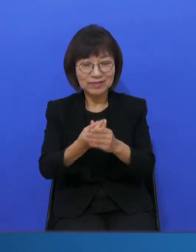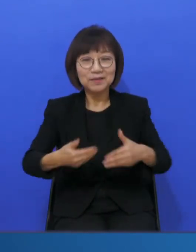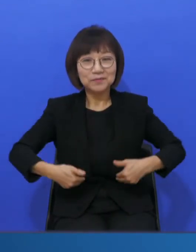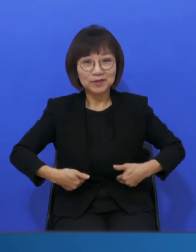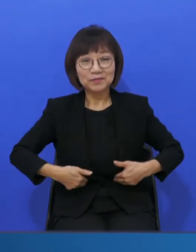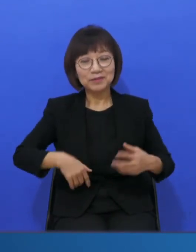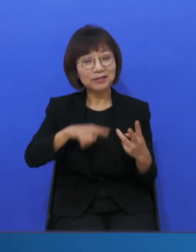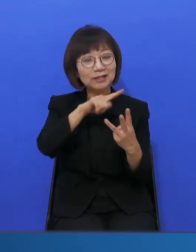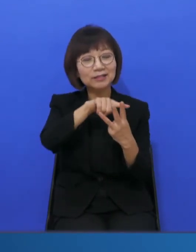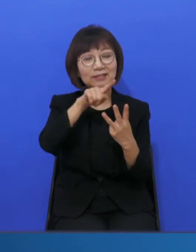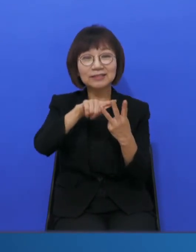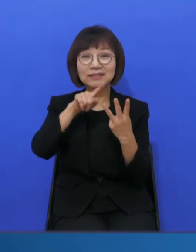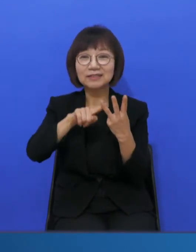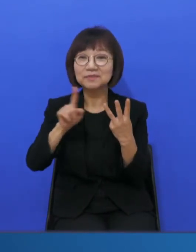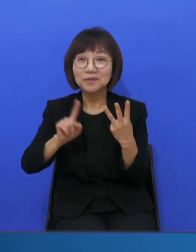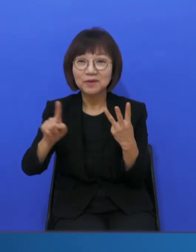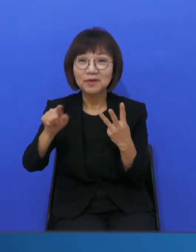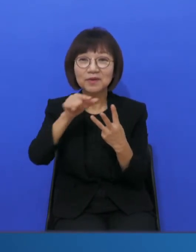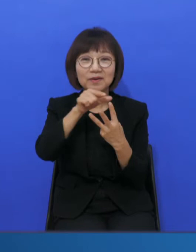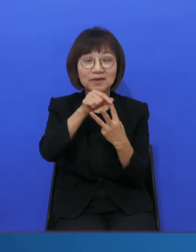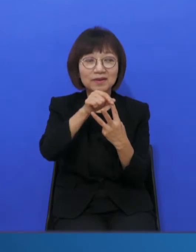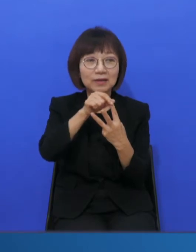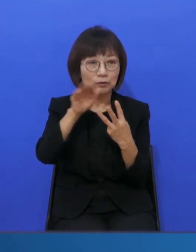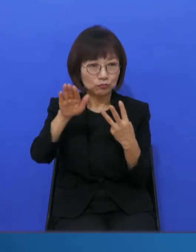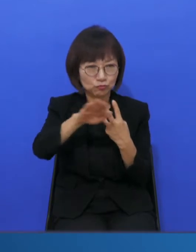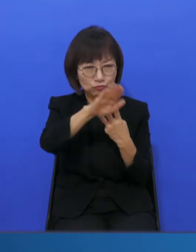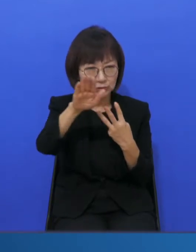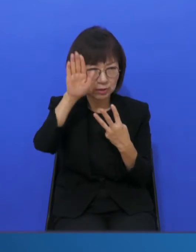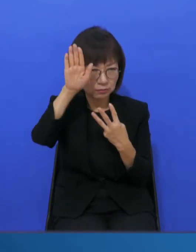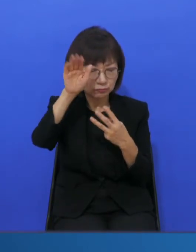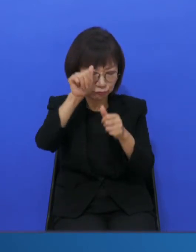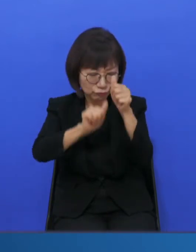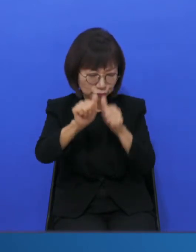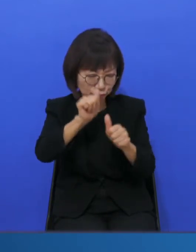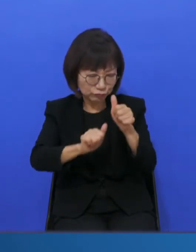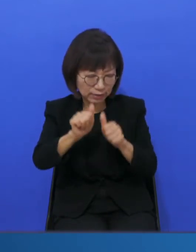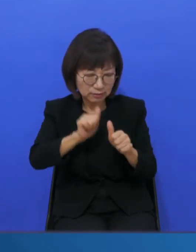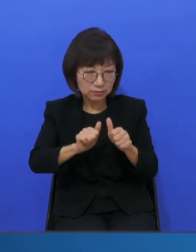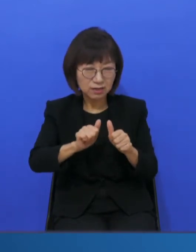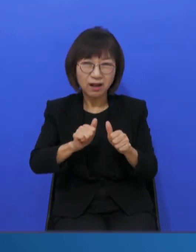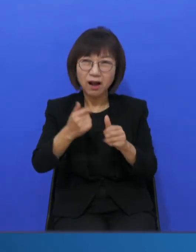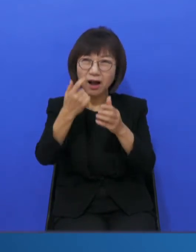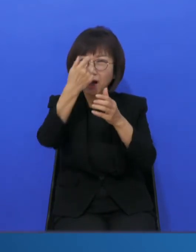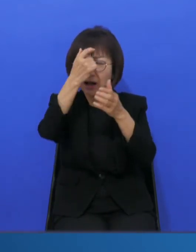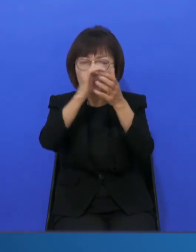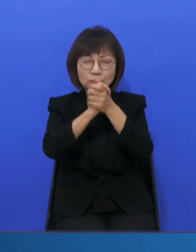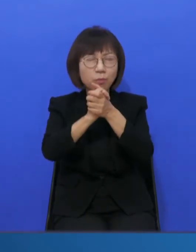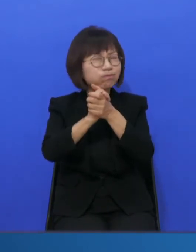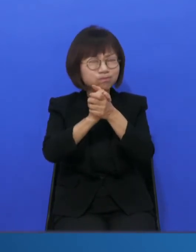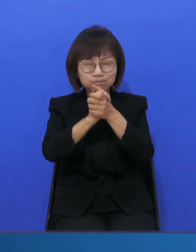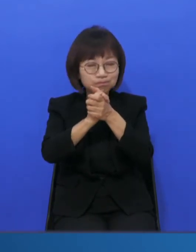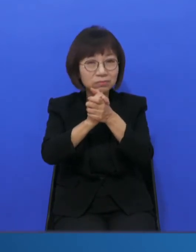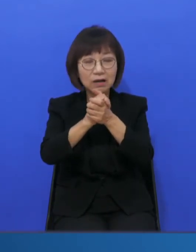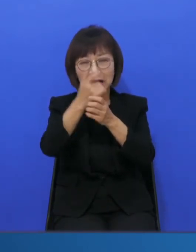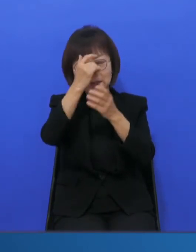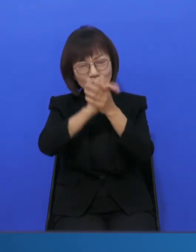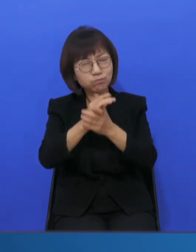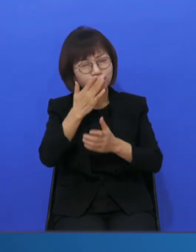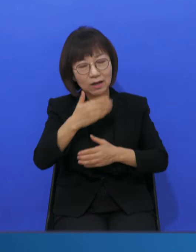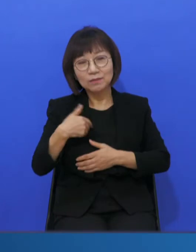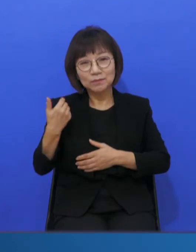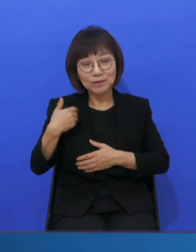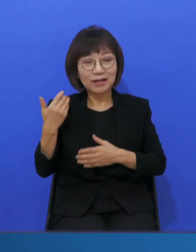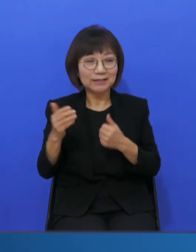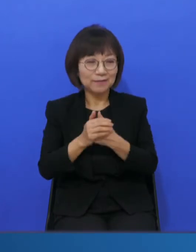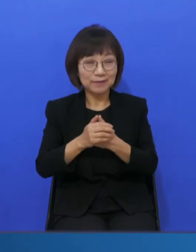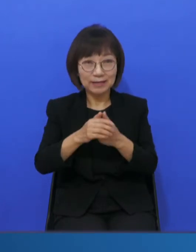camps. 세 가지 캠프가 뭡니까? What are they? 우리 후대들이 기도가 뭔지 몰라요. Our next generation and posterity do 기도 not know what 가르쳐 prayer 줘야 is. We